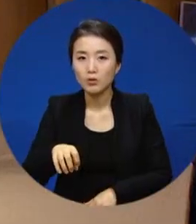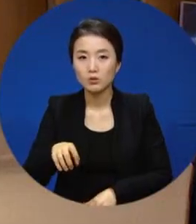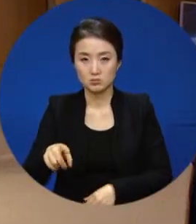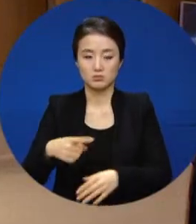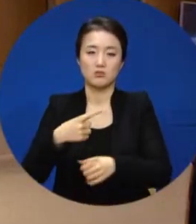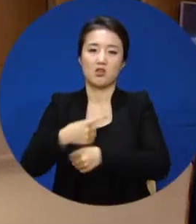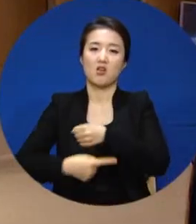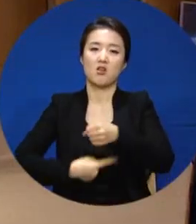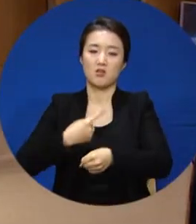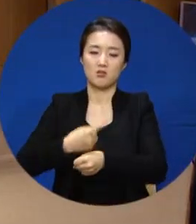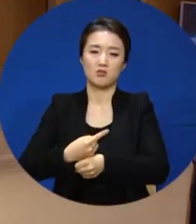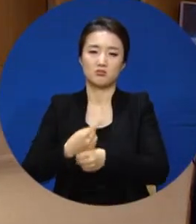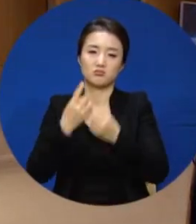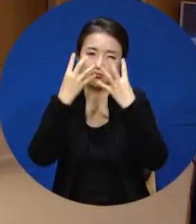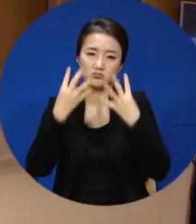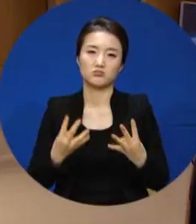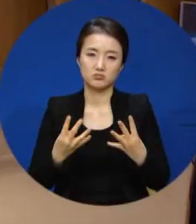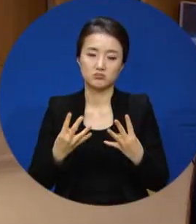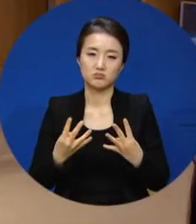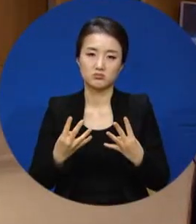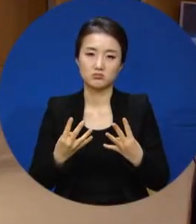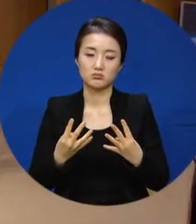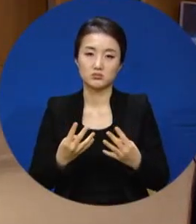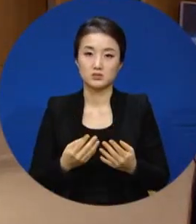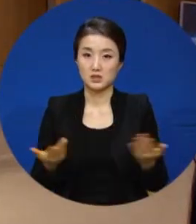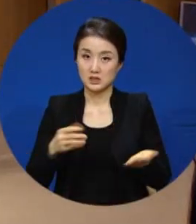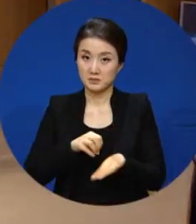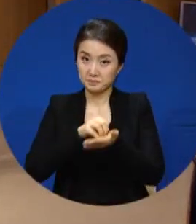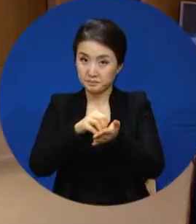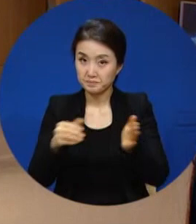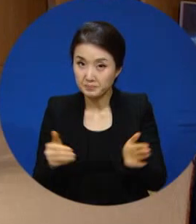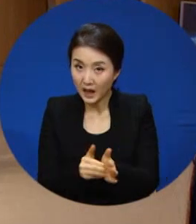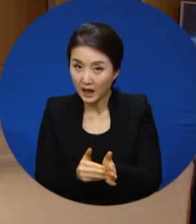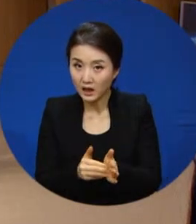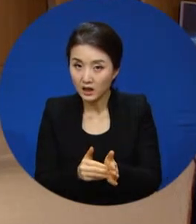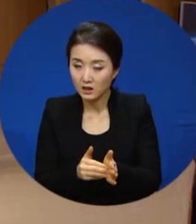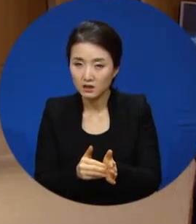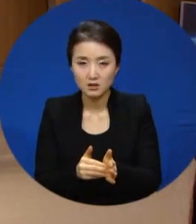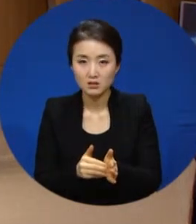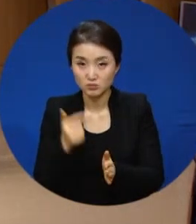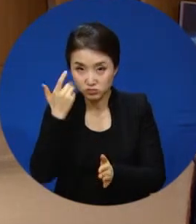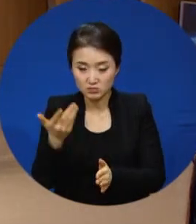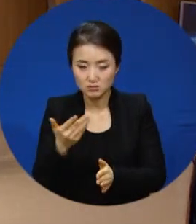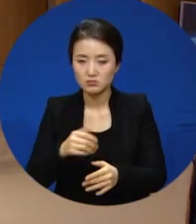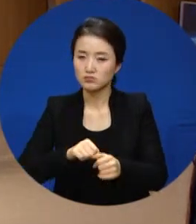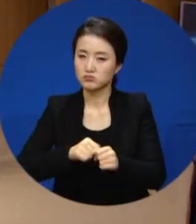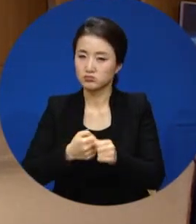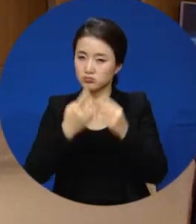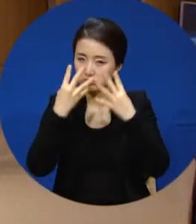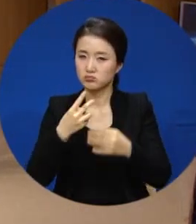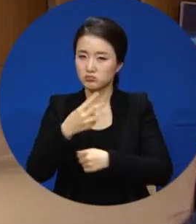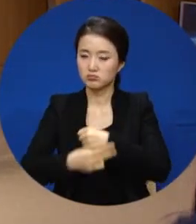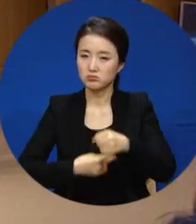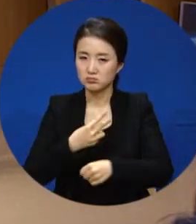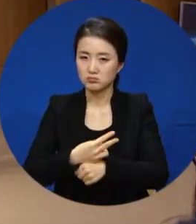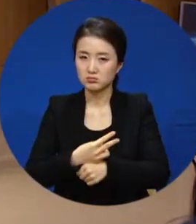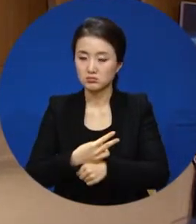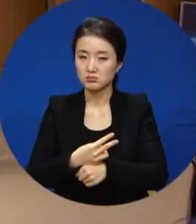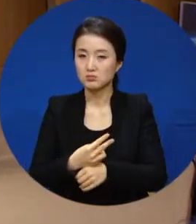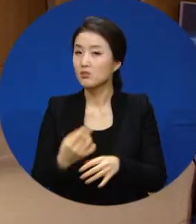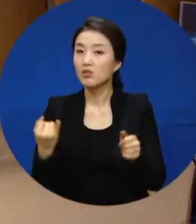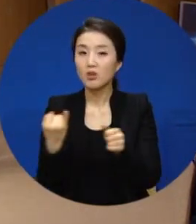했나 요 물어보면 인연 0 결혼 언제 합니까 물어보면 3년여 거예요